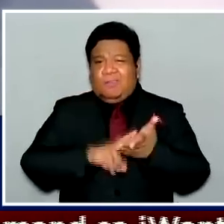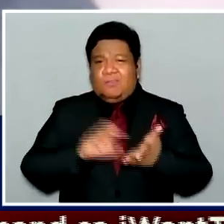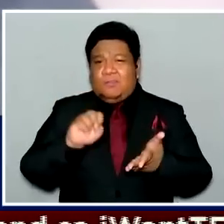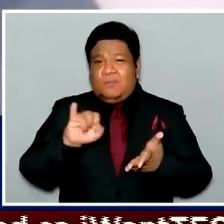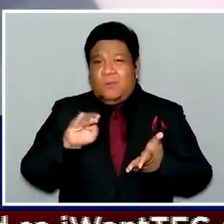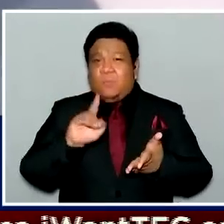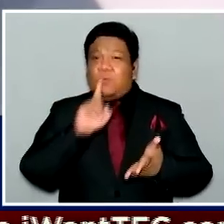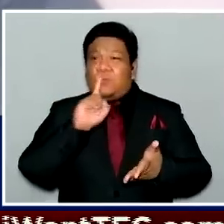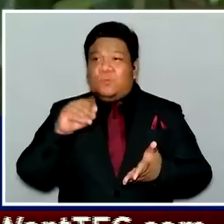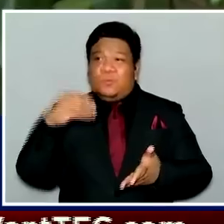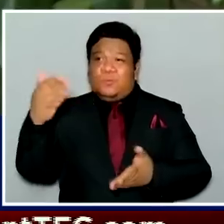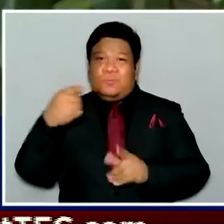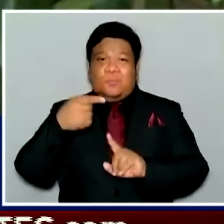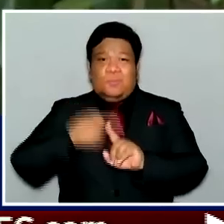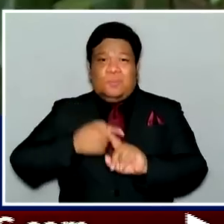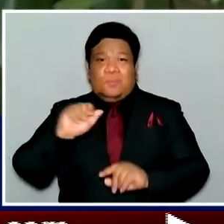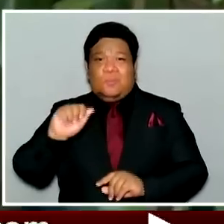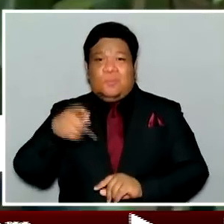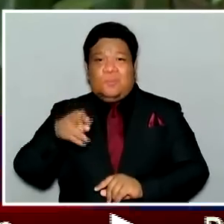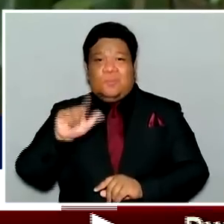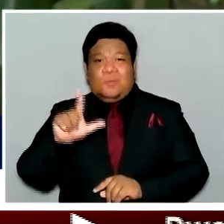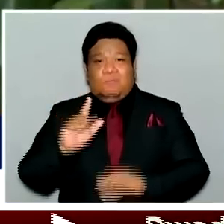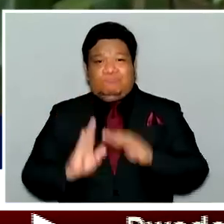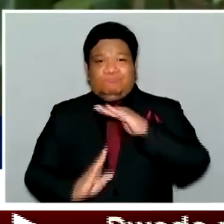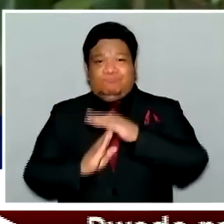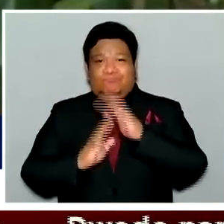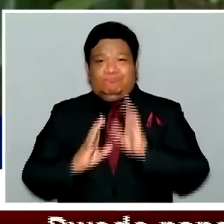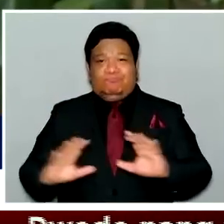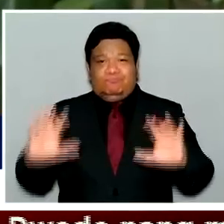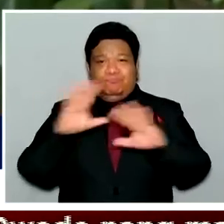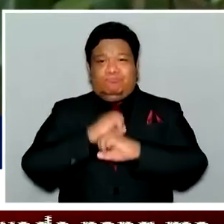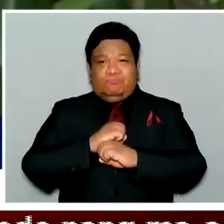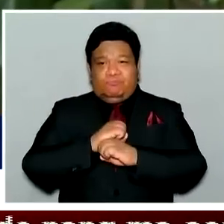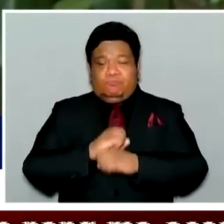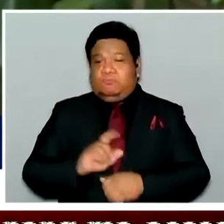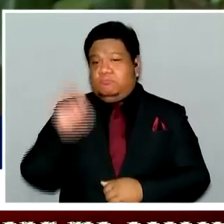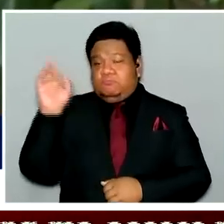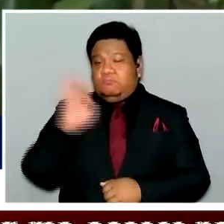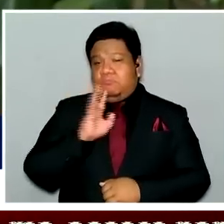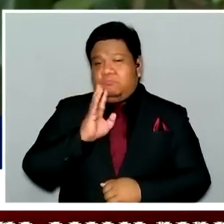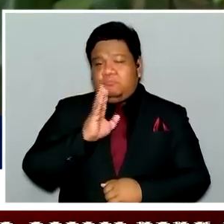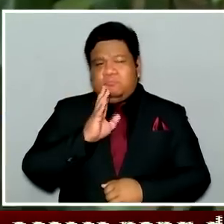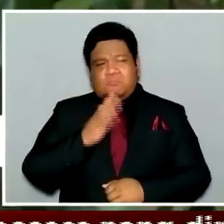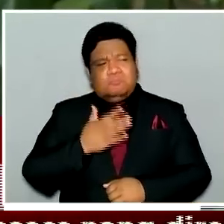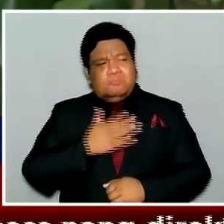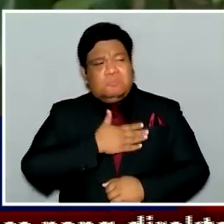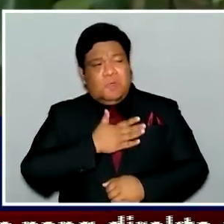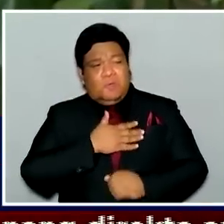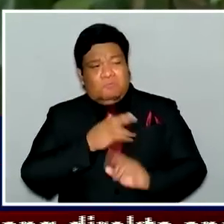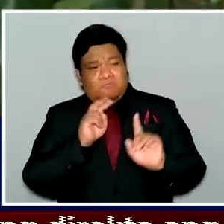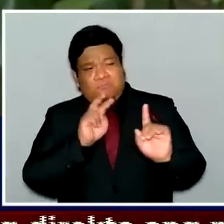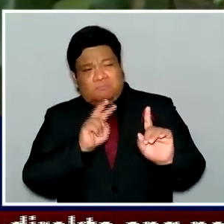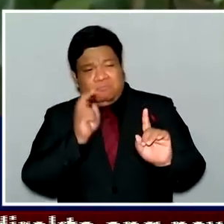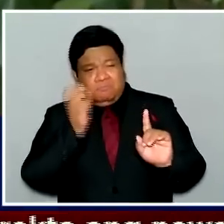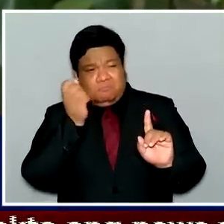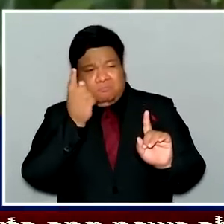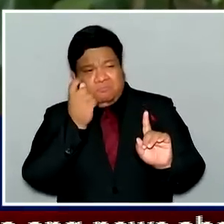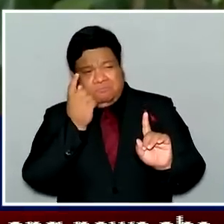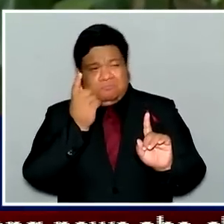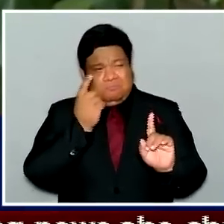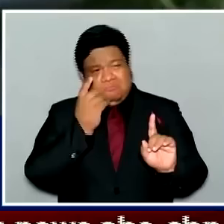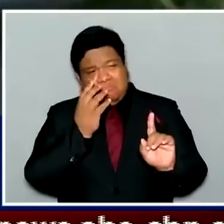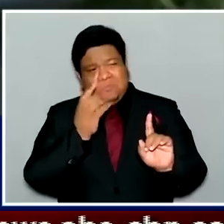SIM registration. Sa aking pagkakaunawa at sa aking pagkakaopinyon, hindi ko pa naman kinakailangan